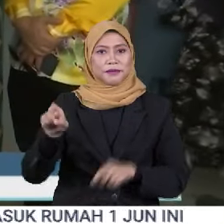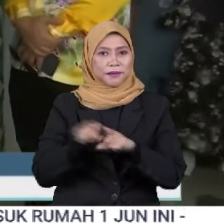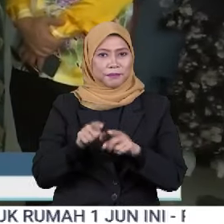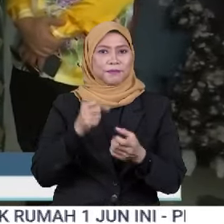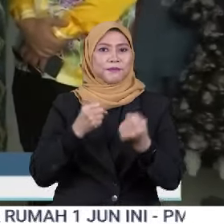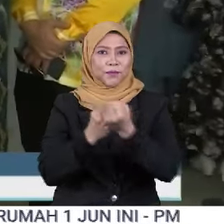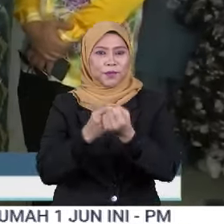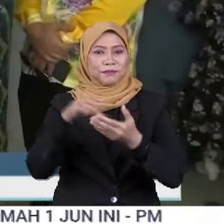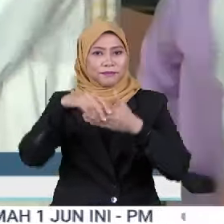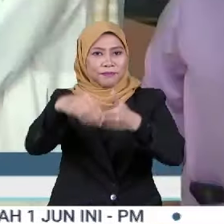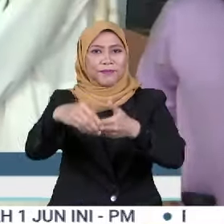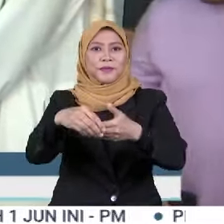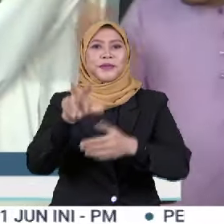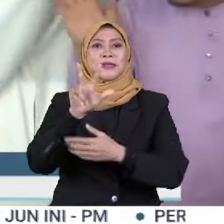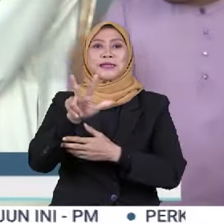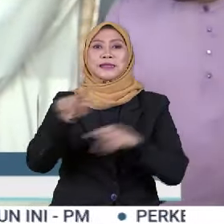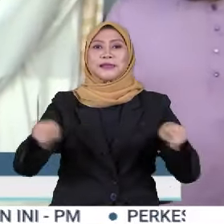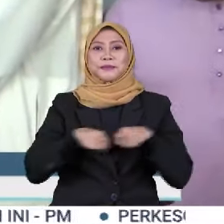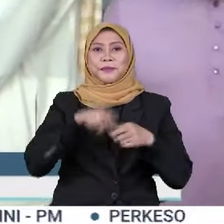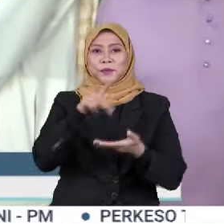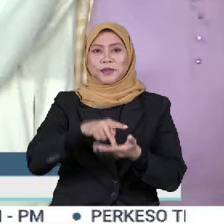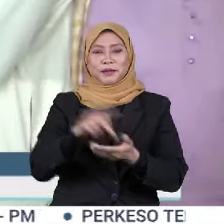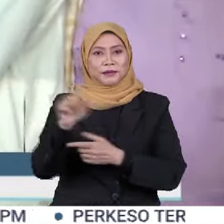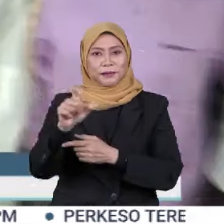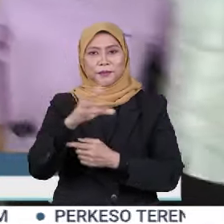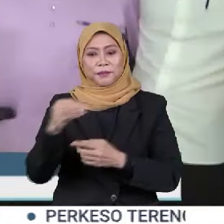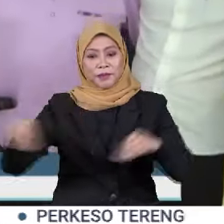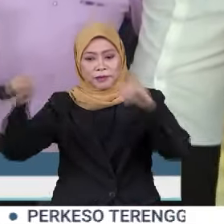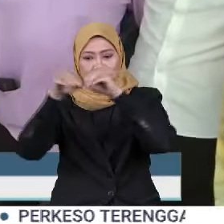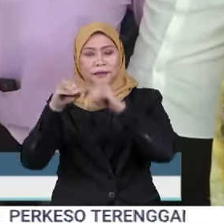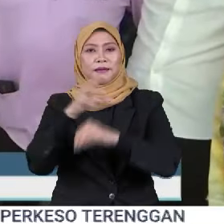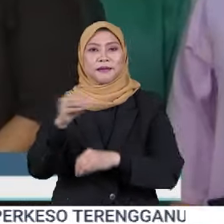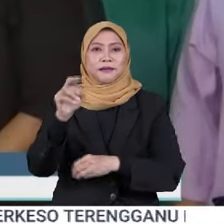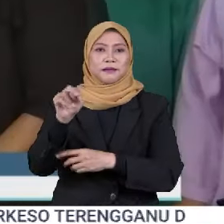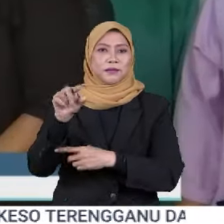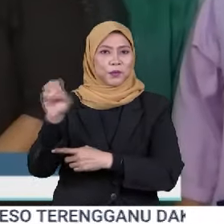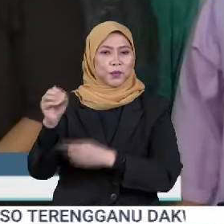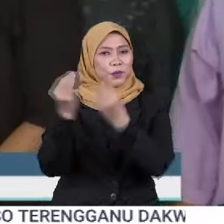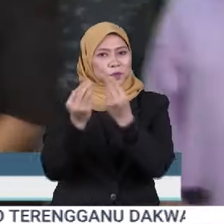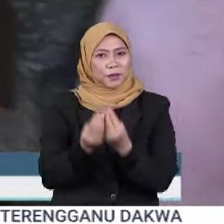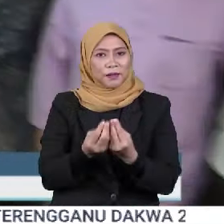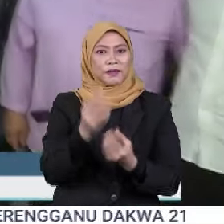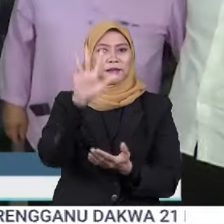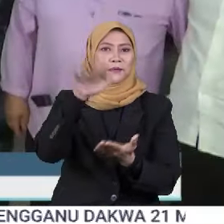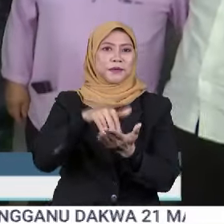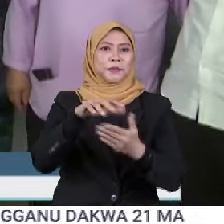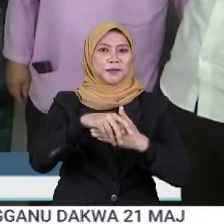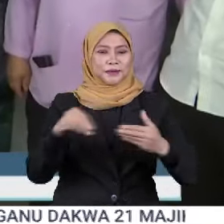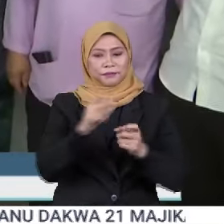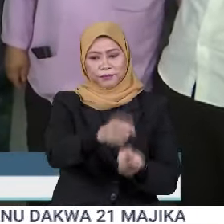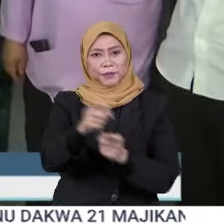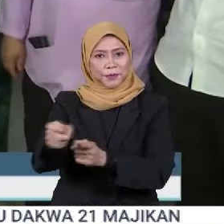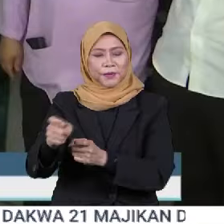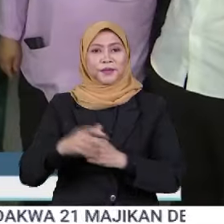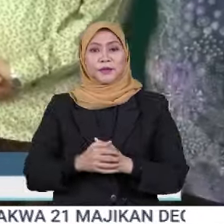kali ini kepada tiga pusat Tahfidz masjid dan badan kebajikan masing-masing berjumlah 5000 Ringgit selain